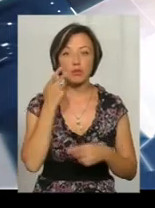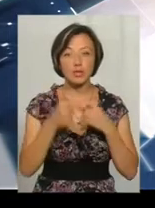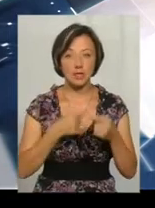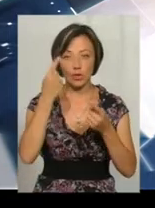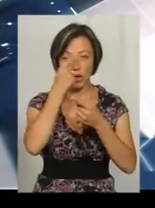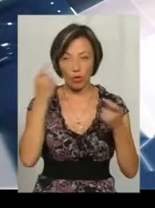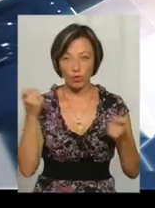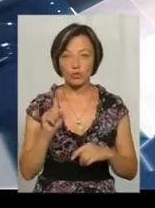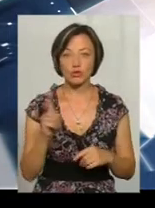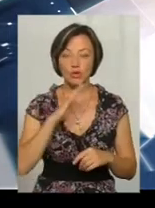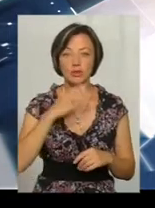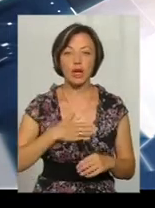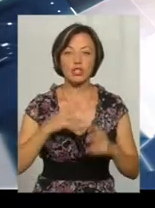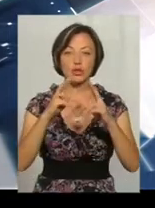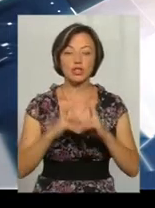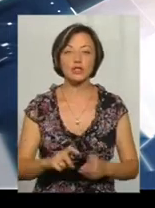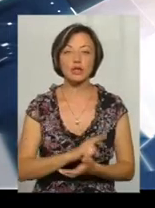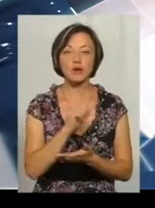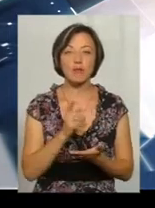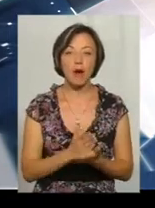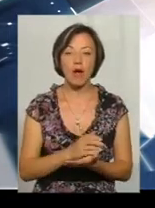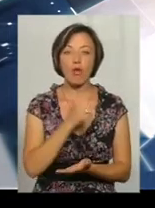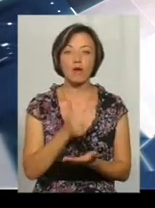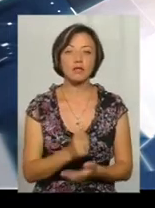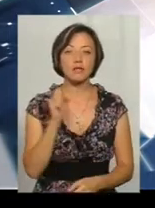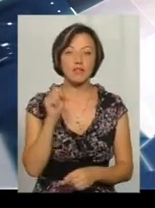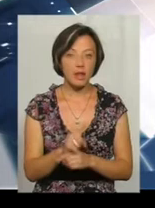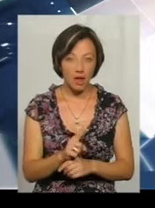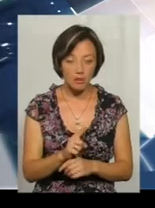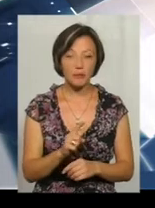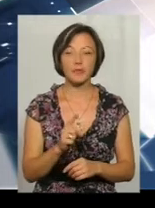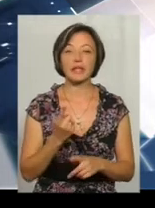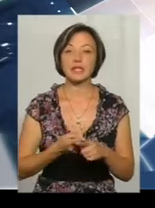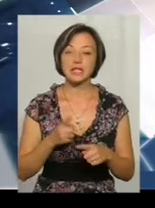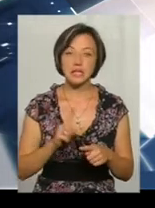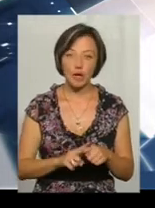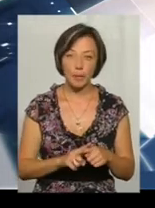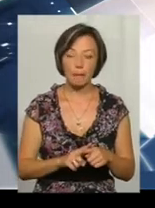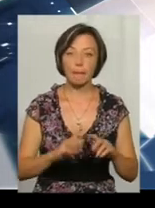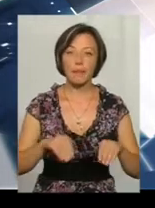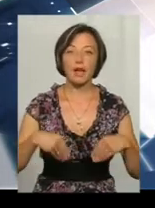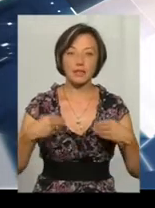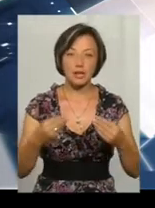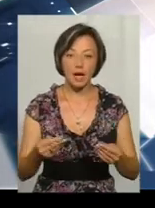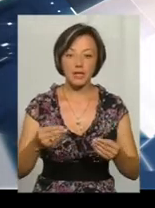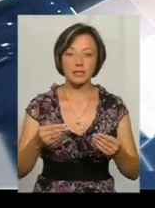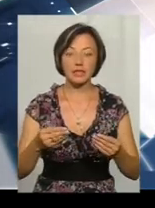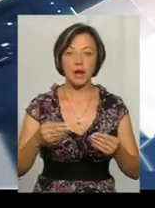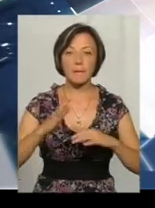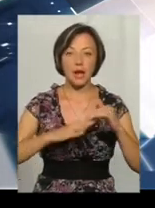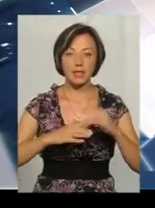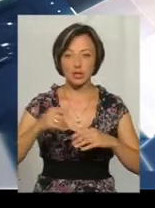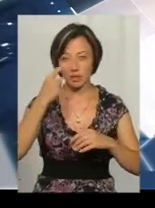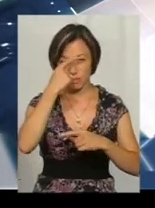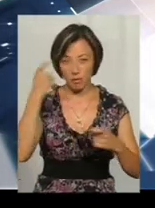що наше дослідження має головним завданням, одним із головних завдань, це надати практичну інформацію